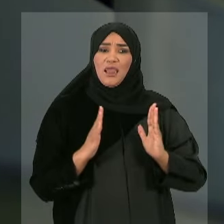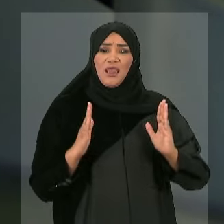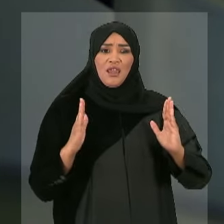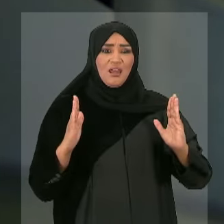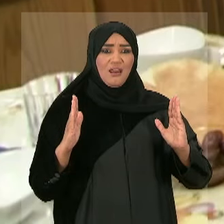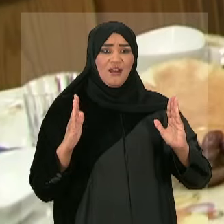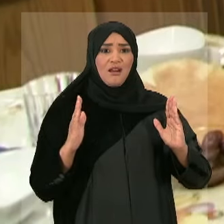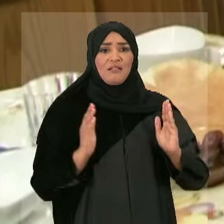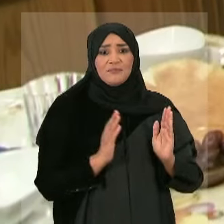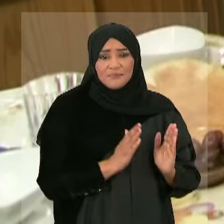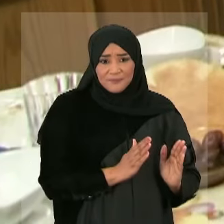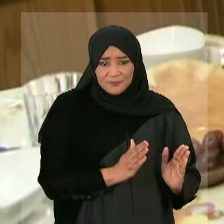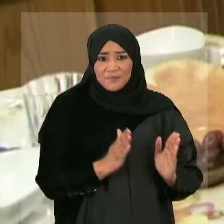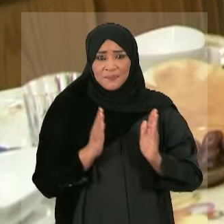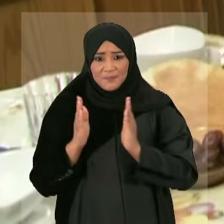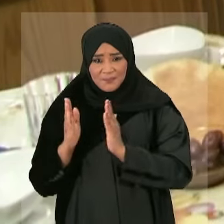كبير.